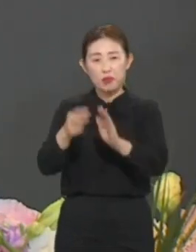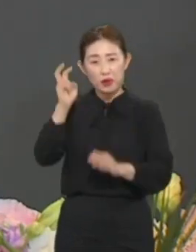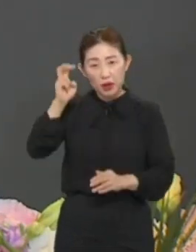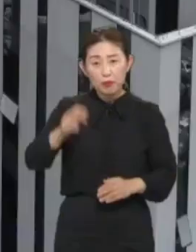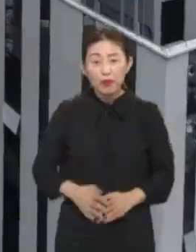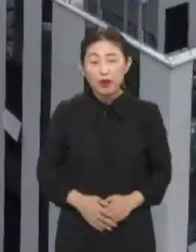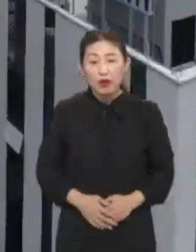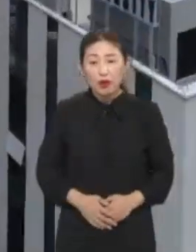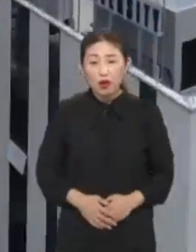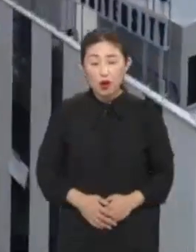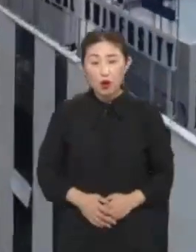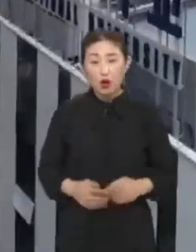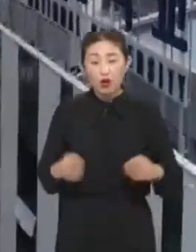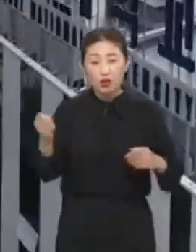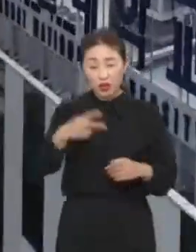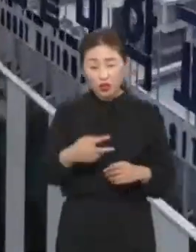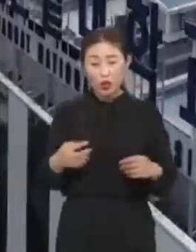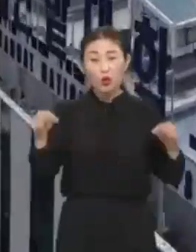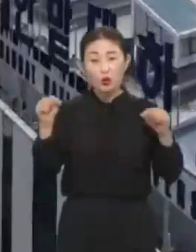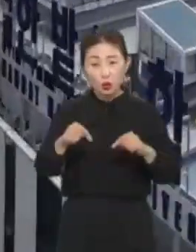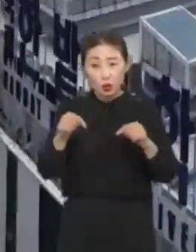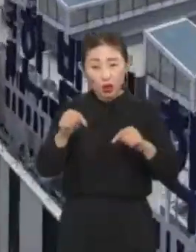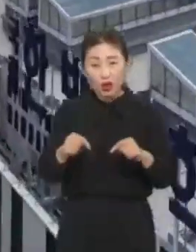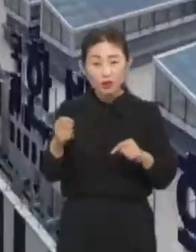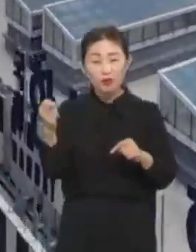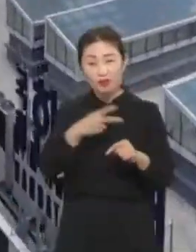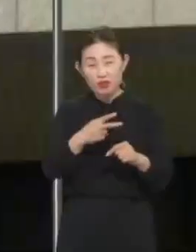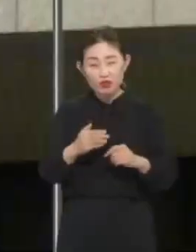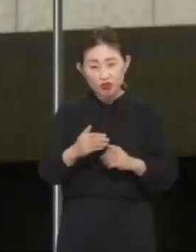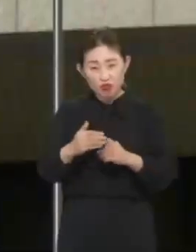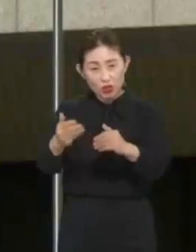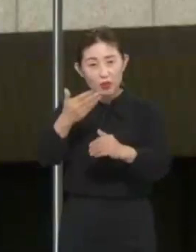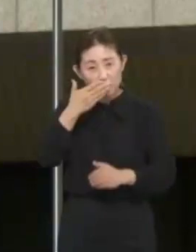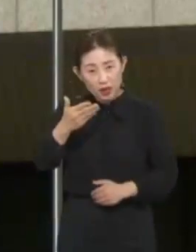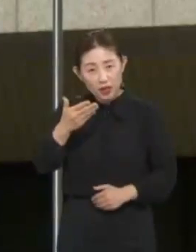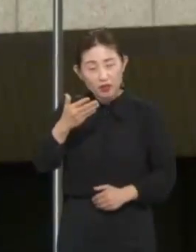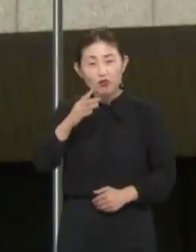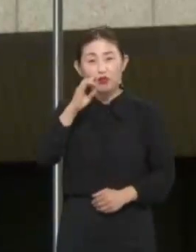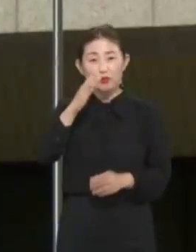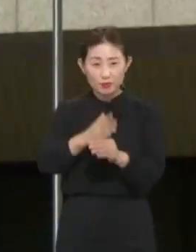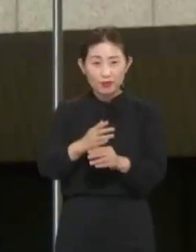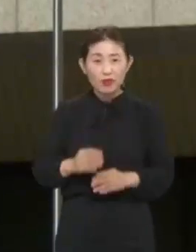막혀버린 통합의 물꼬가 다시 트일지 주목됩니다. TJB 이수복입니다.